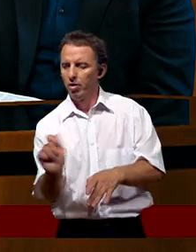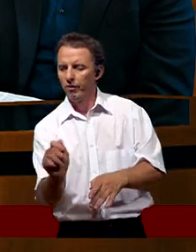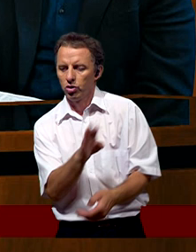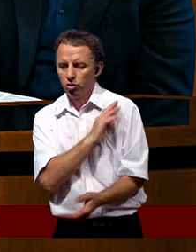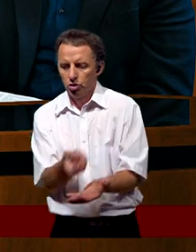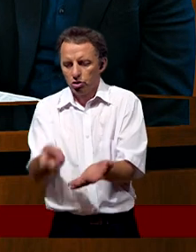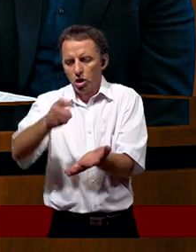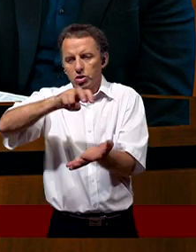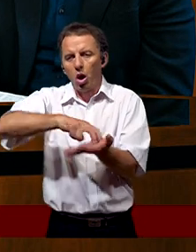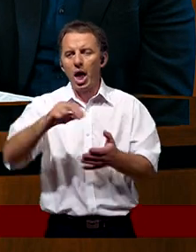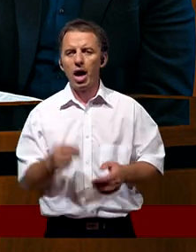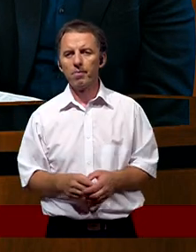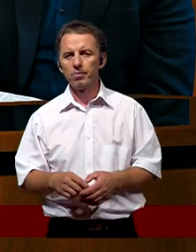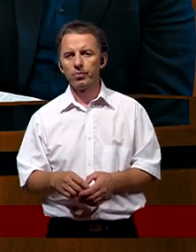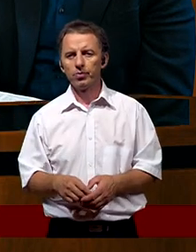wskrzeszona.